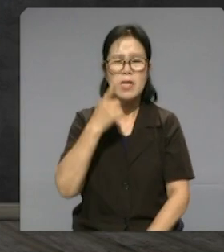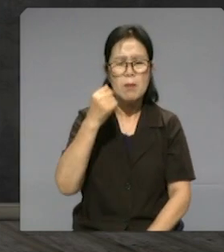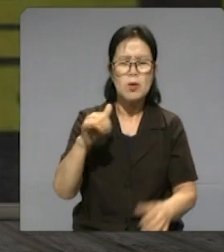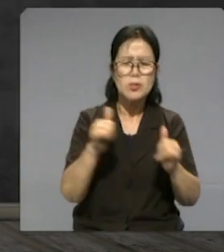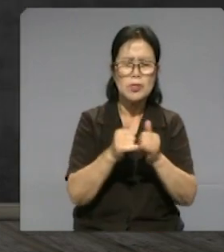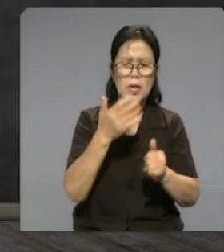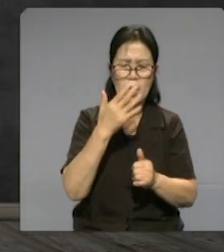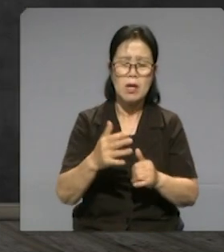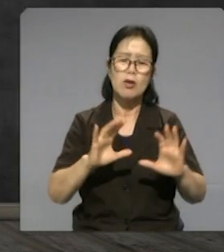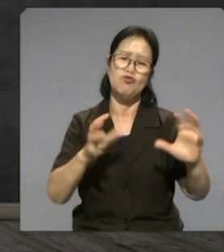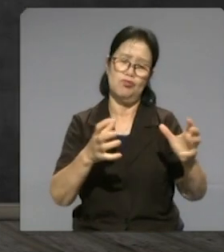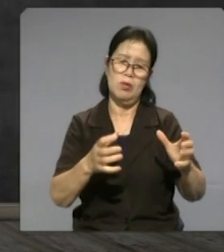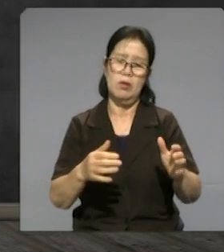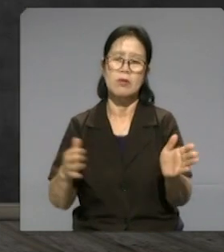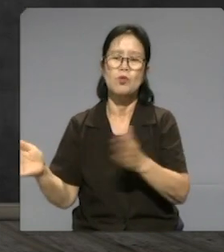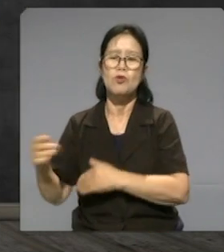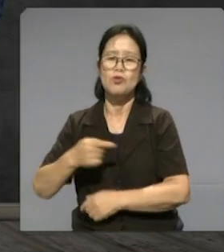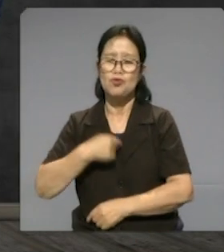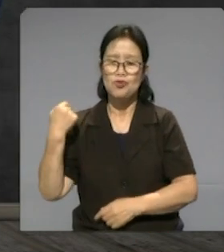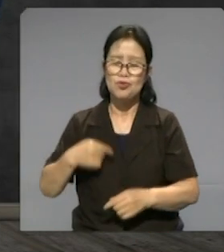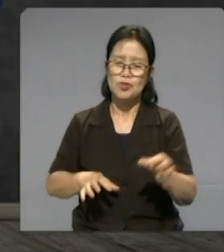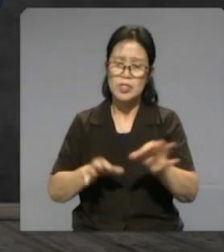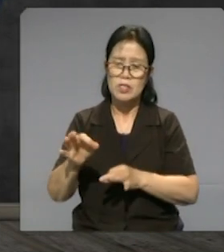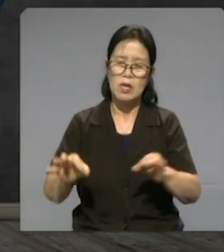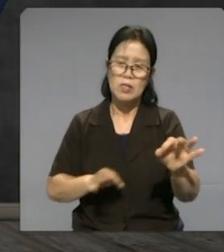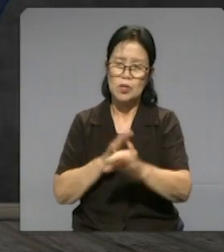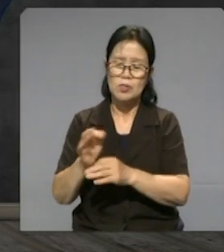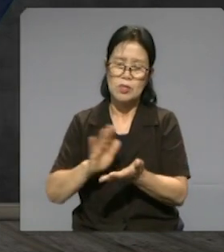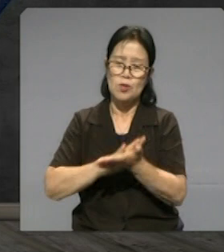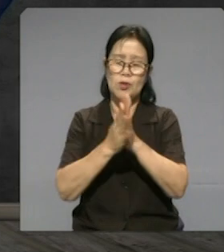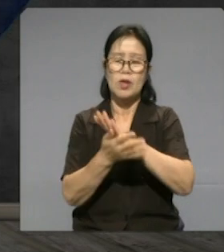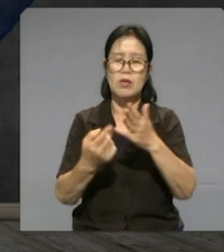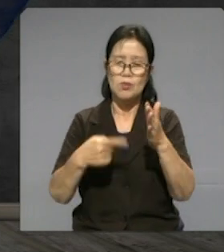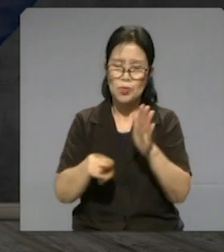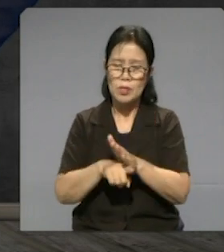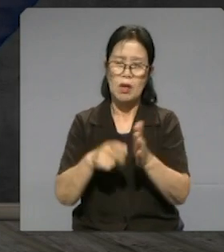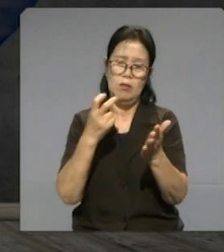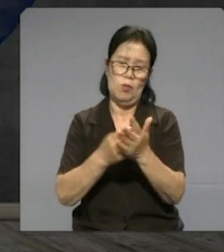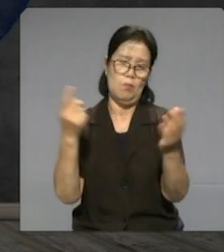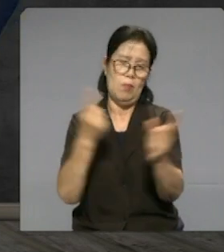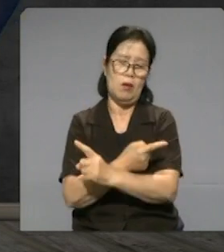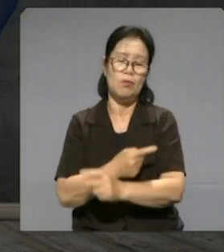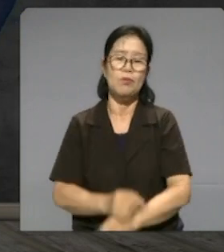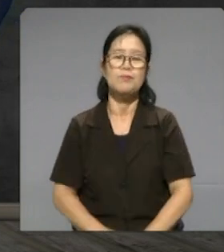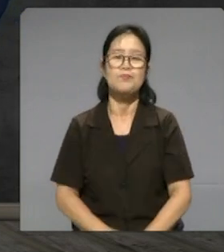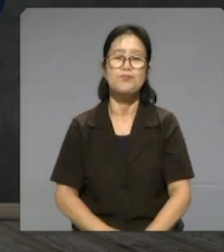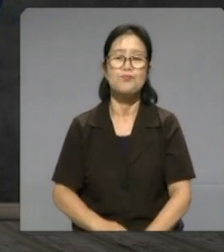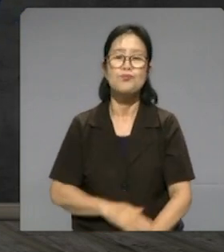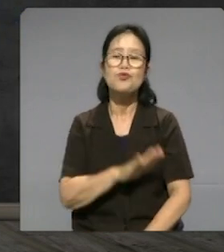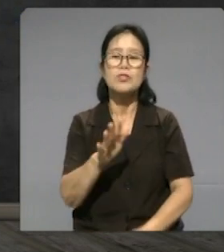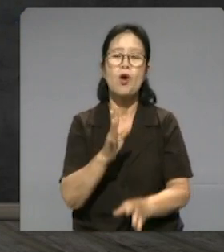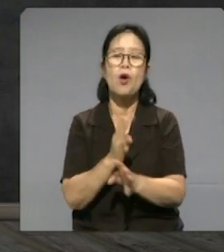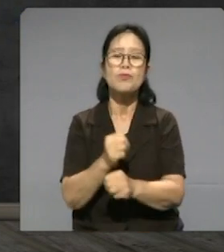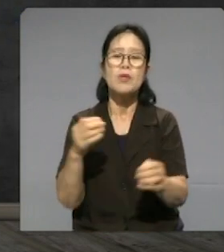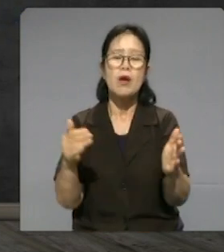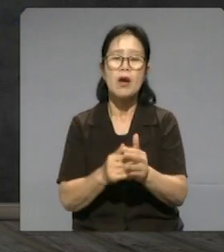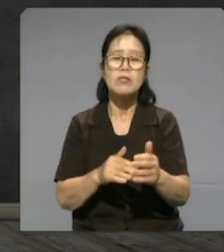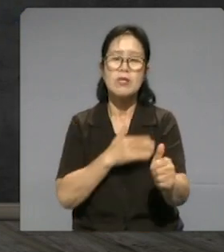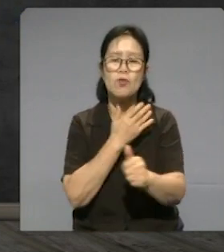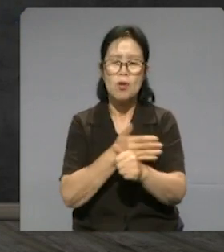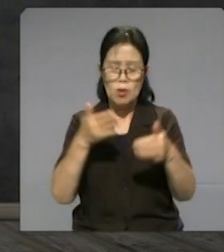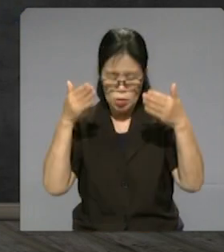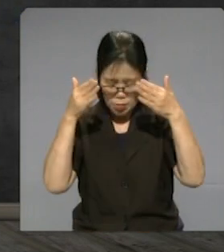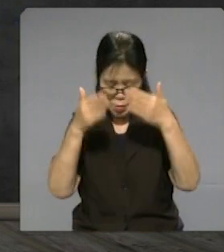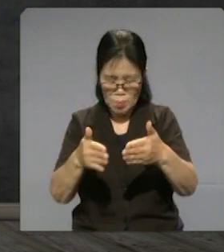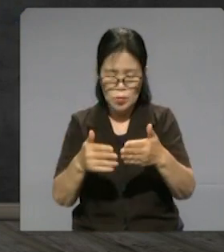전쟁 가능한 국가로, 중국은 시장 경제의 전환을 위한 개헌하는데, 우린 언제까지 권력 구조에